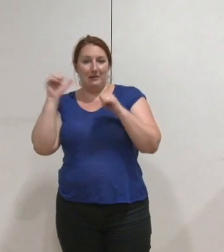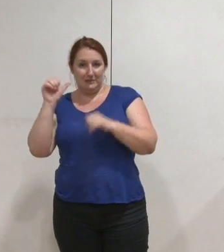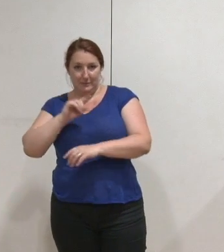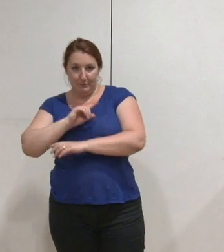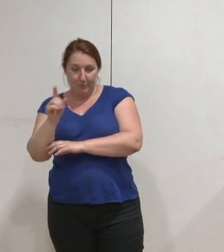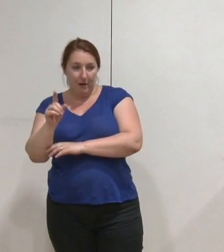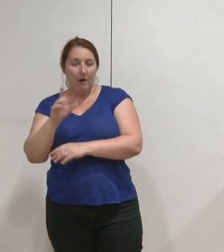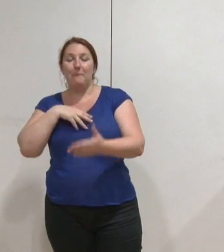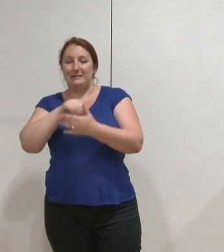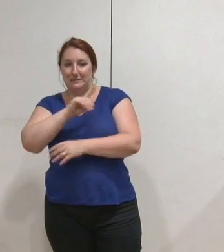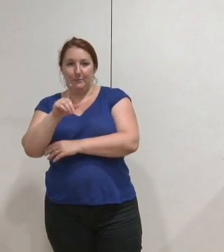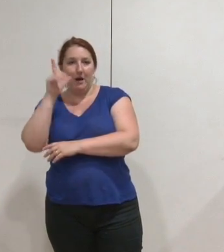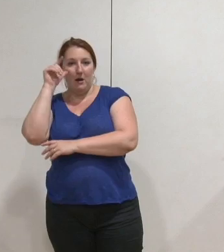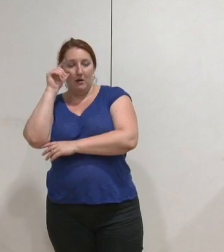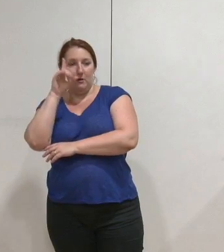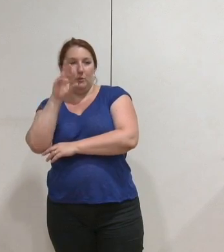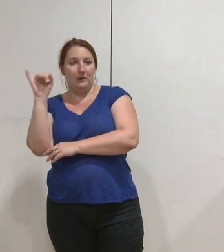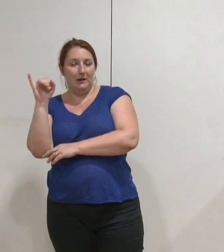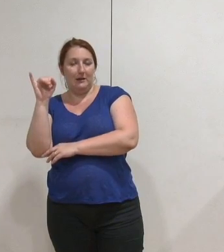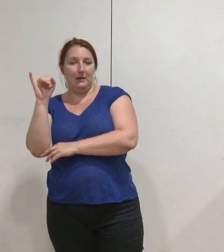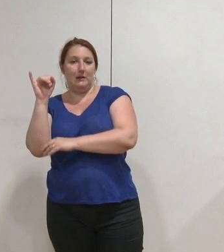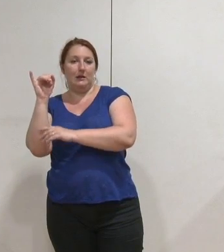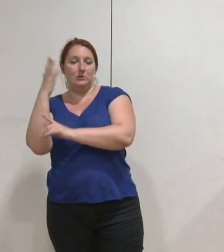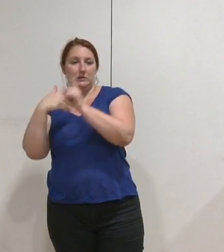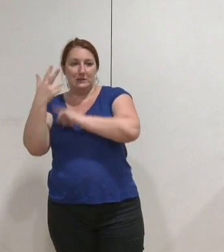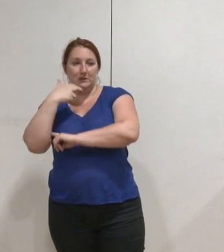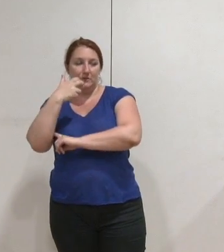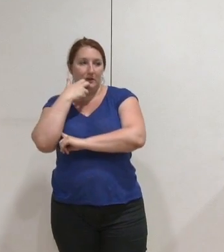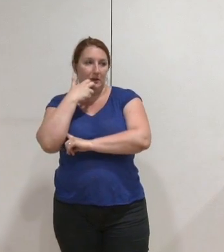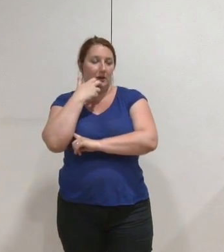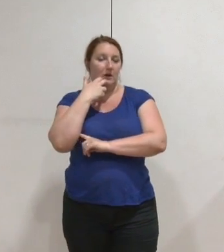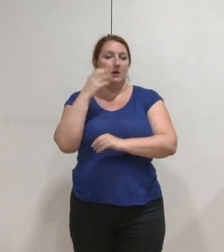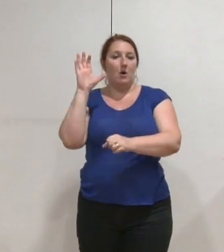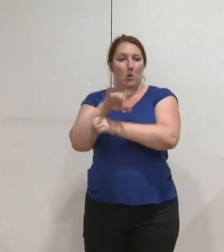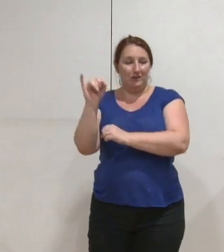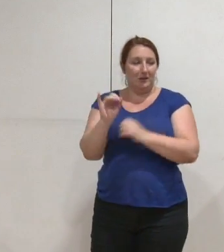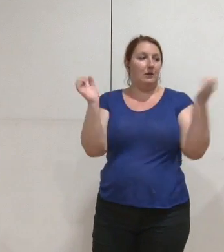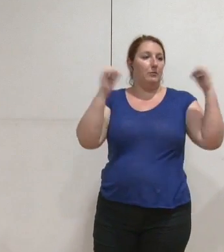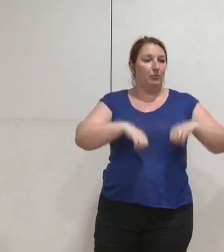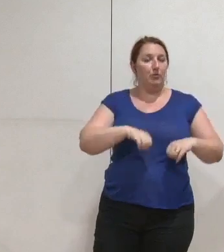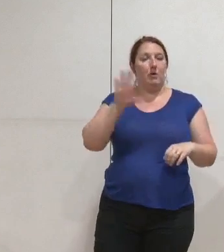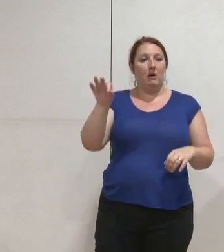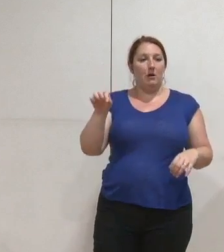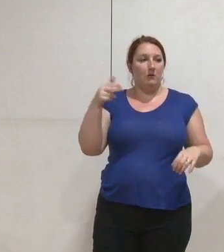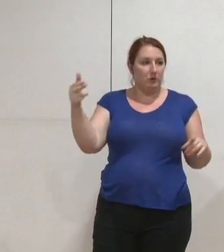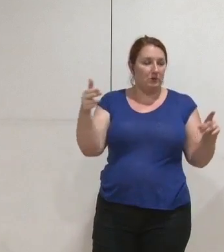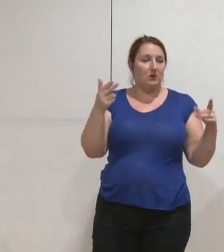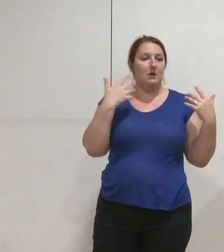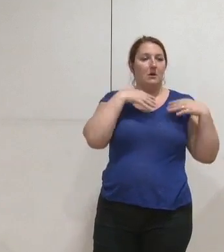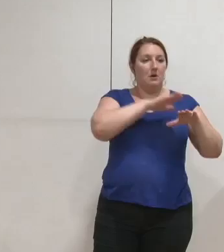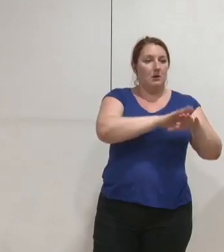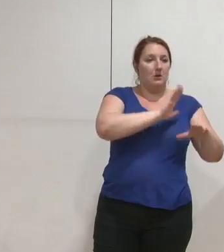sabstient contre qui vote pour national rassemblement de gauche et de progrès remblement citoyen de la